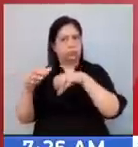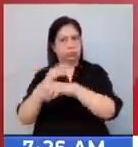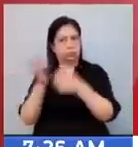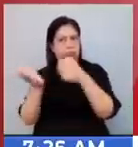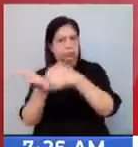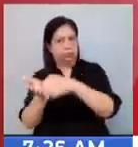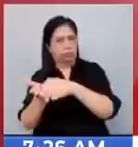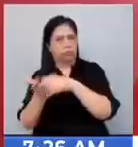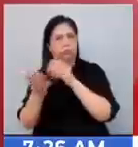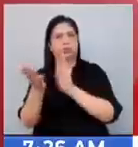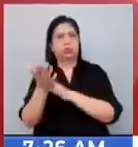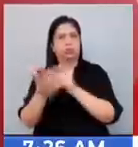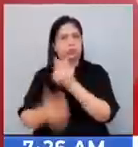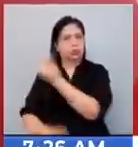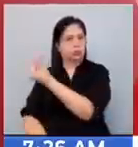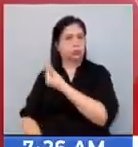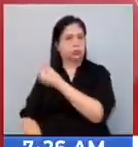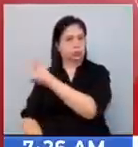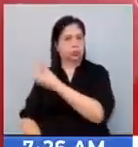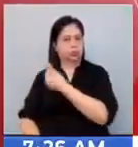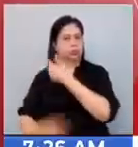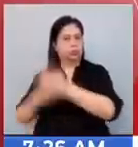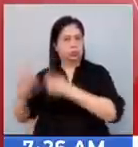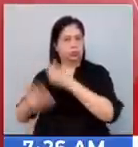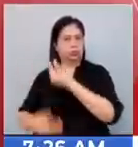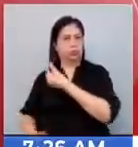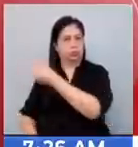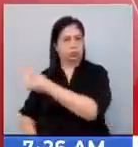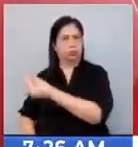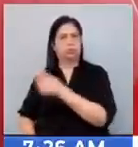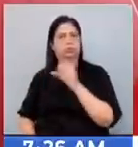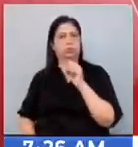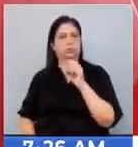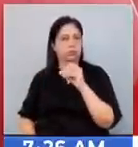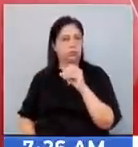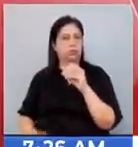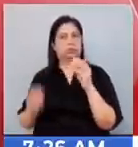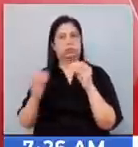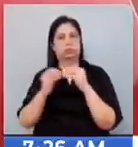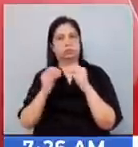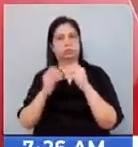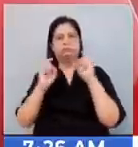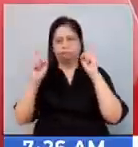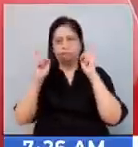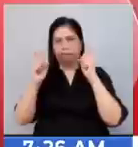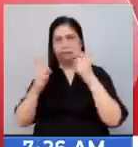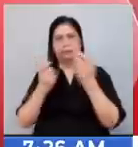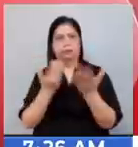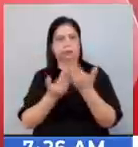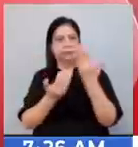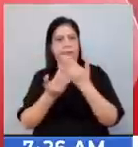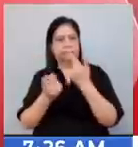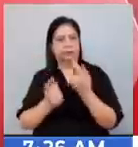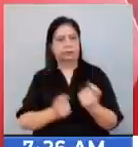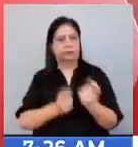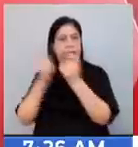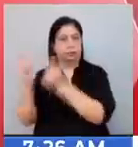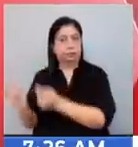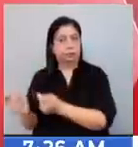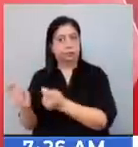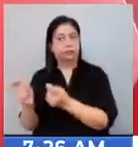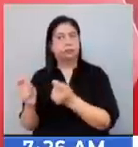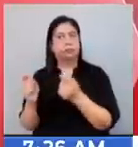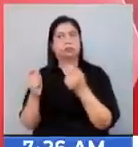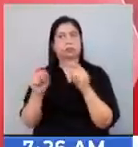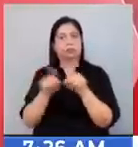daw po ang pagpaprocess. So, medyo magiging mabilis or madali. Tapos, syempre, kami po,